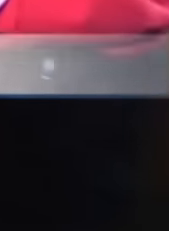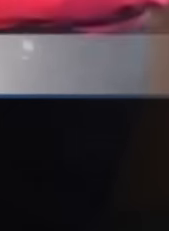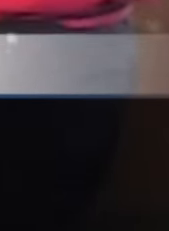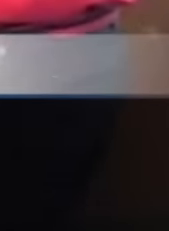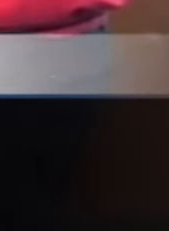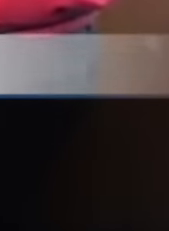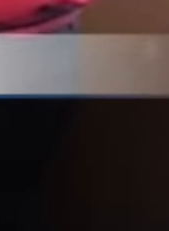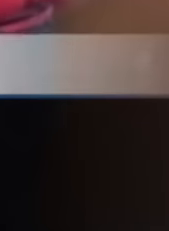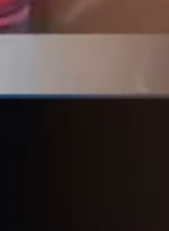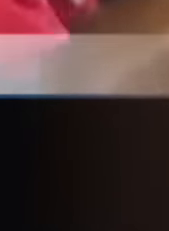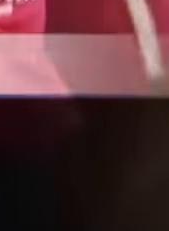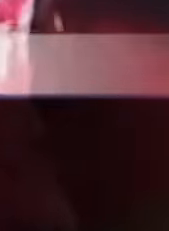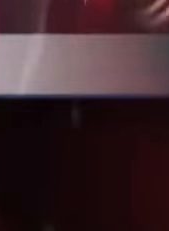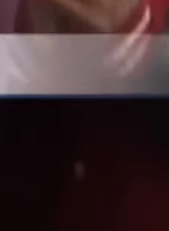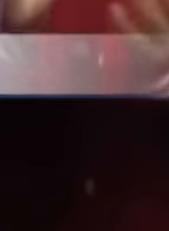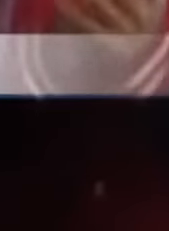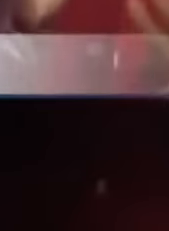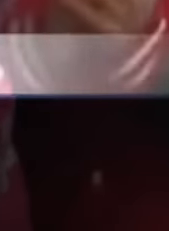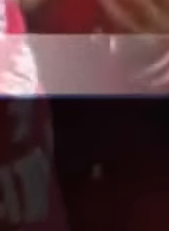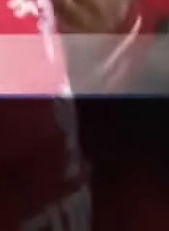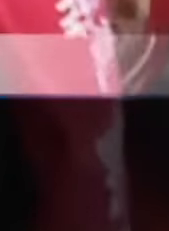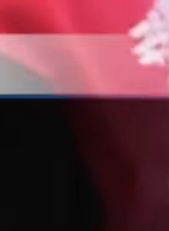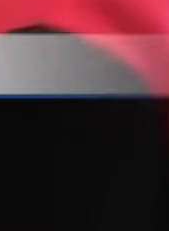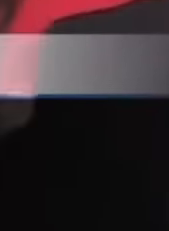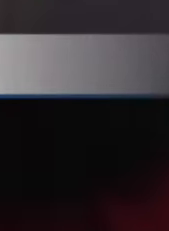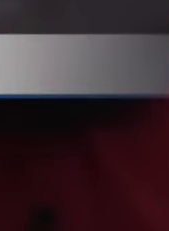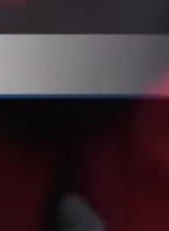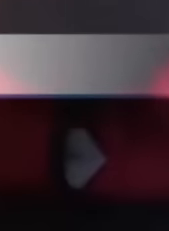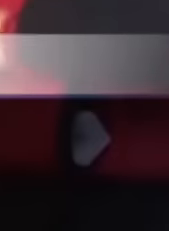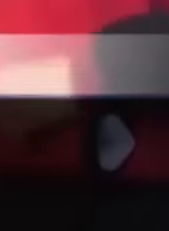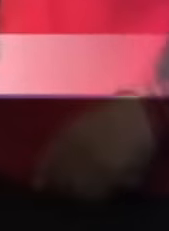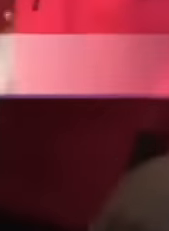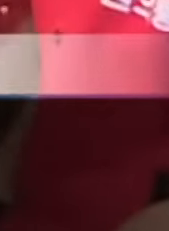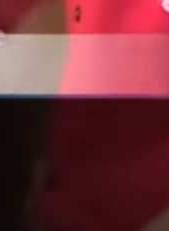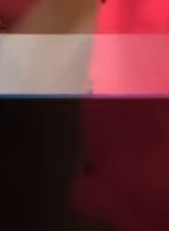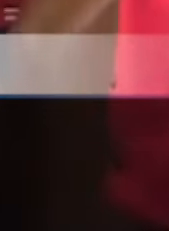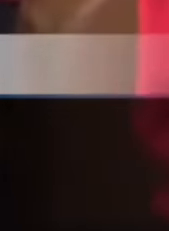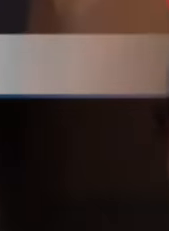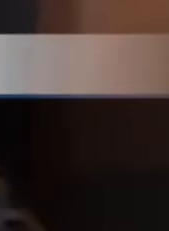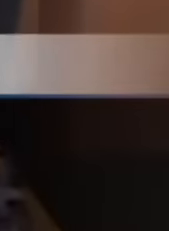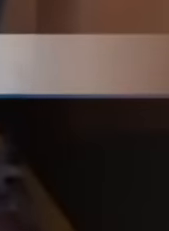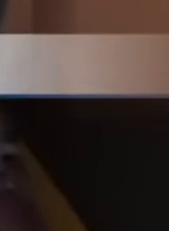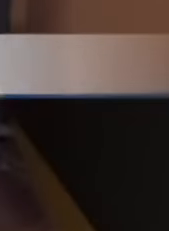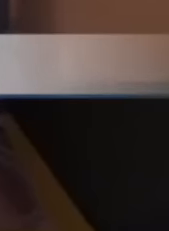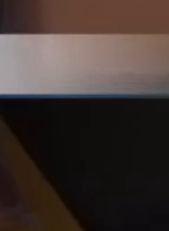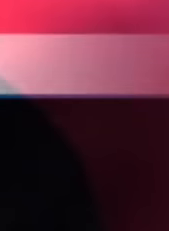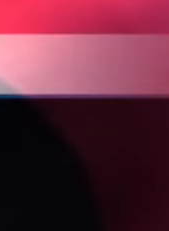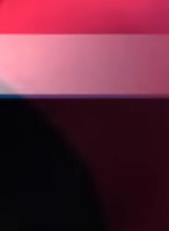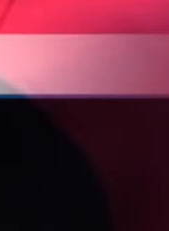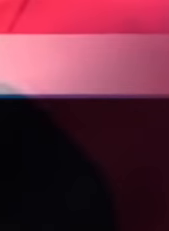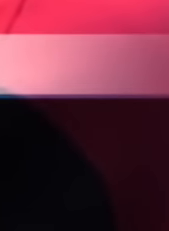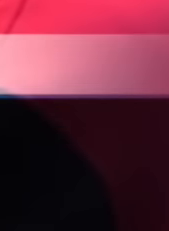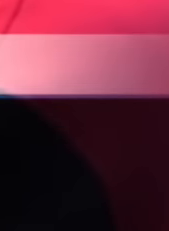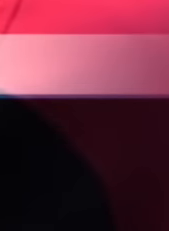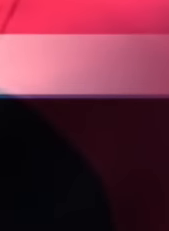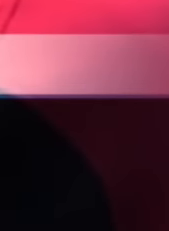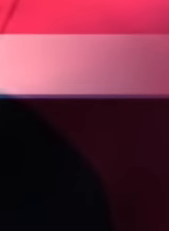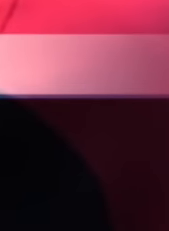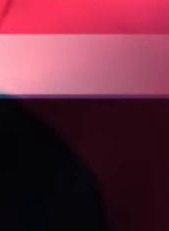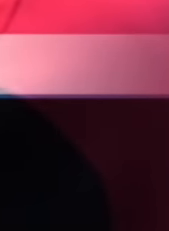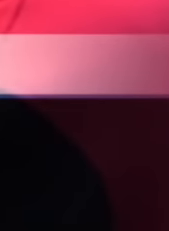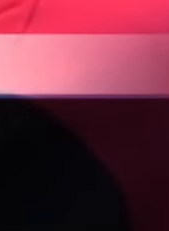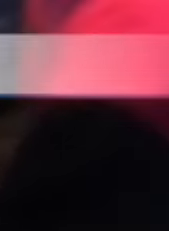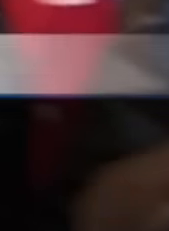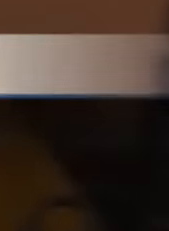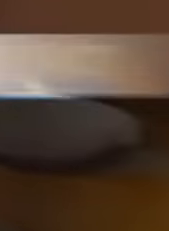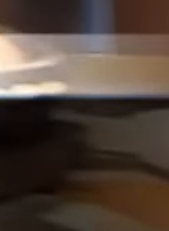이 장소는요. 한 달 전에 이중환 혁신위원장도 모셔서 식사를 했던 저희로서는